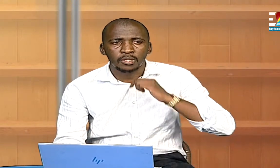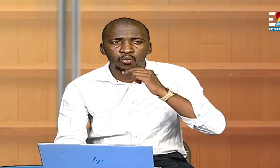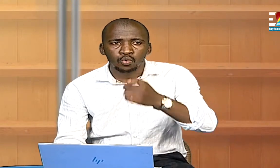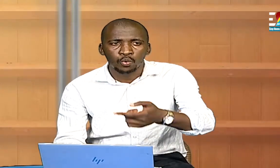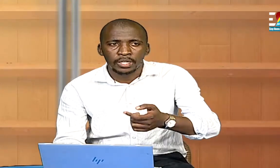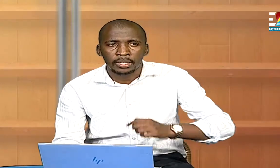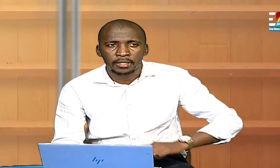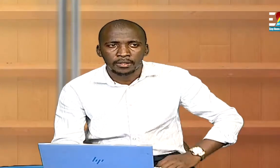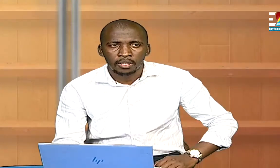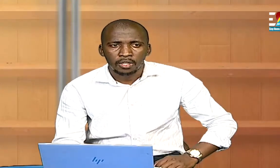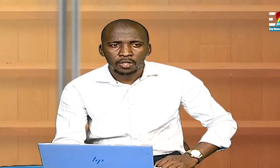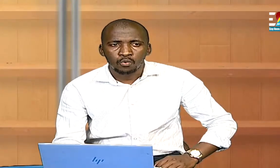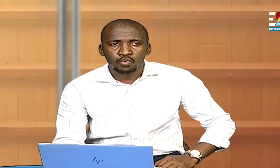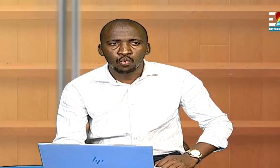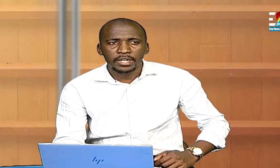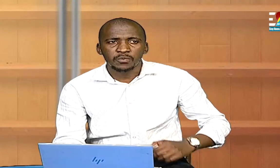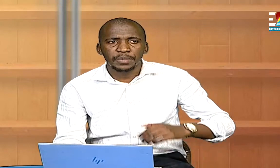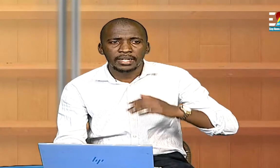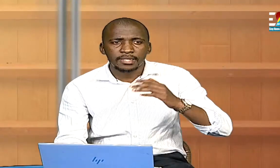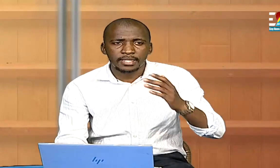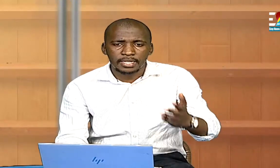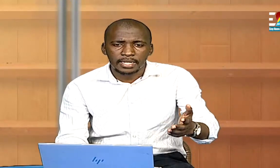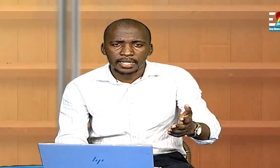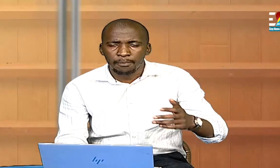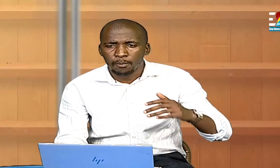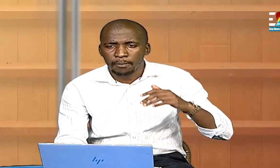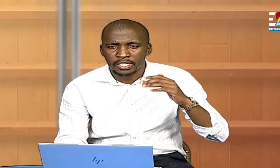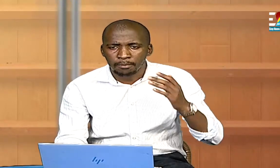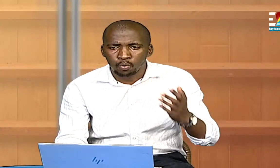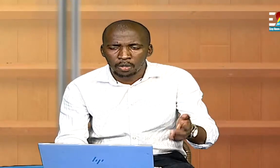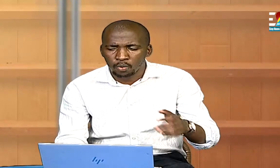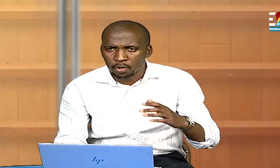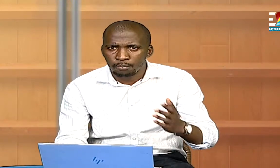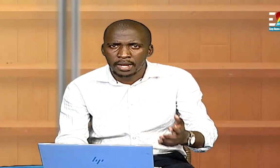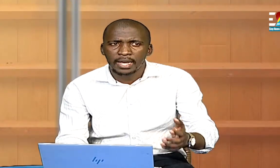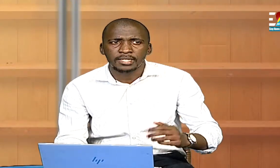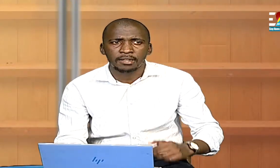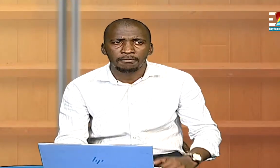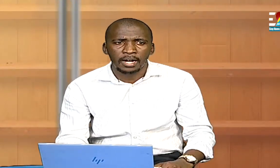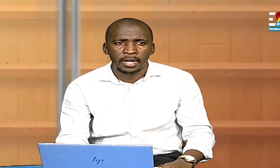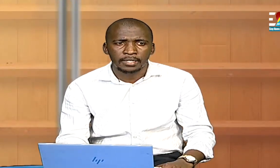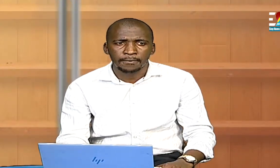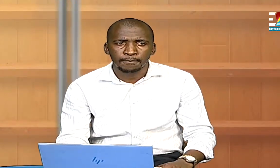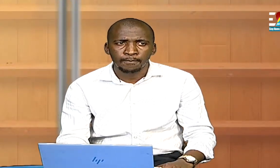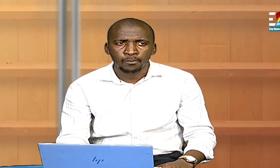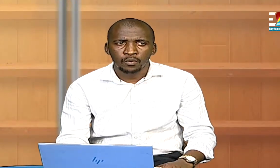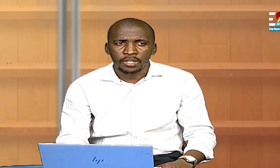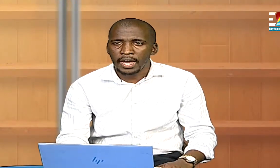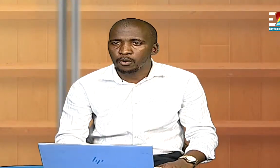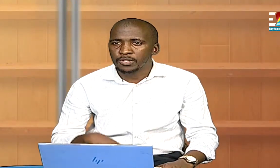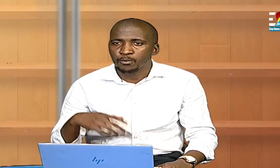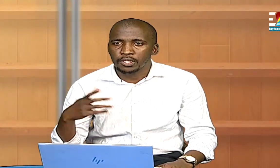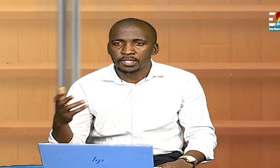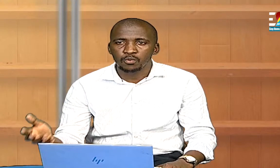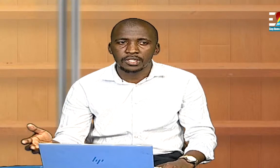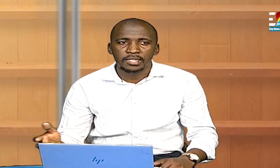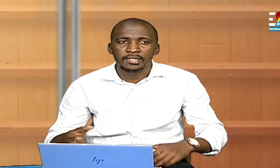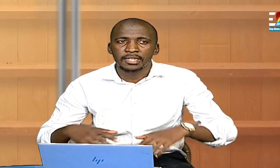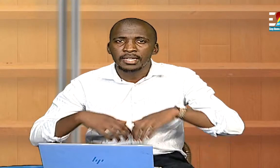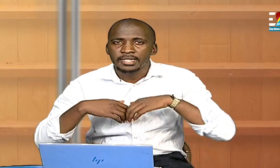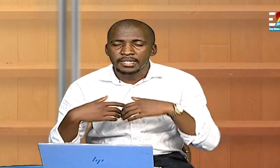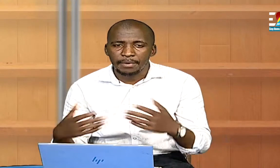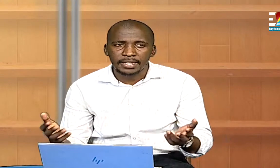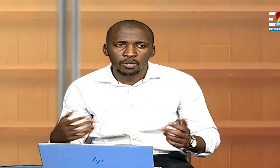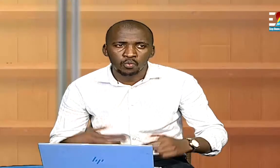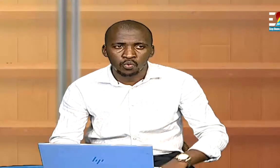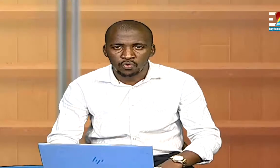tindvo setigucukile kusuka esimeni lesihle lapho bebajabula khona kumnanzi kavulakade nyalo simo